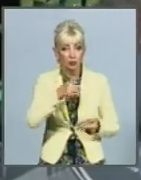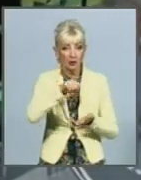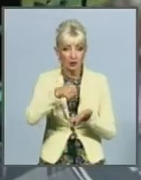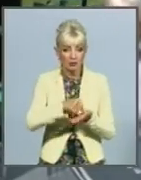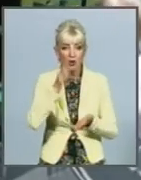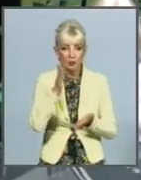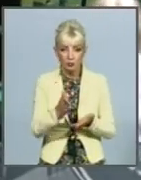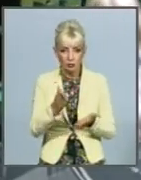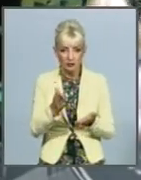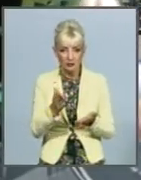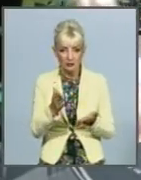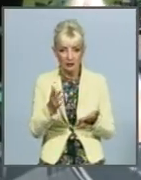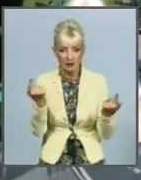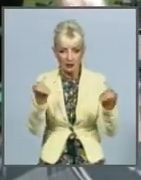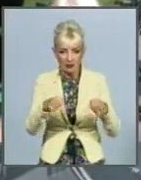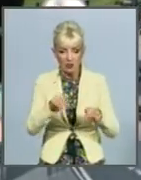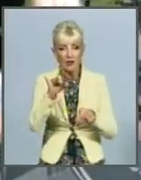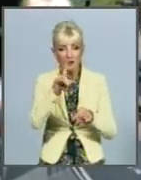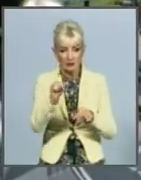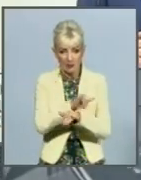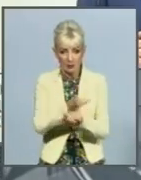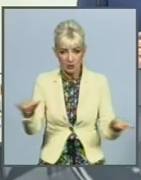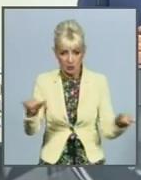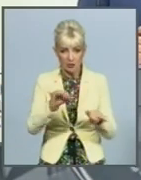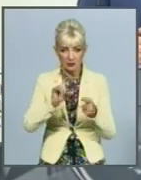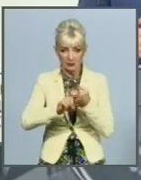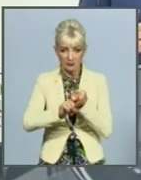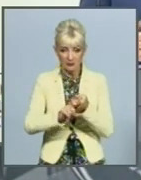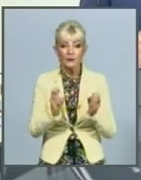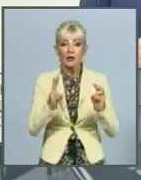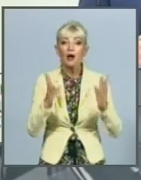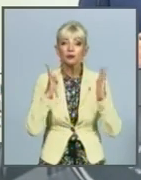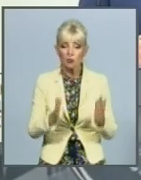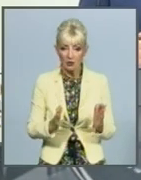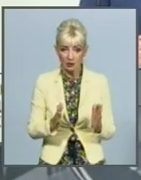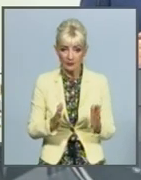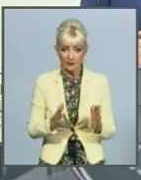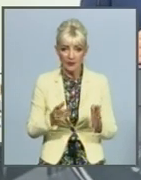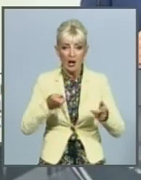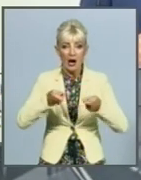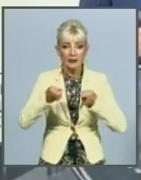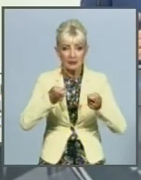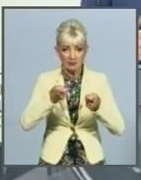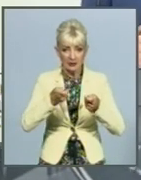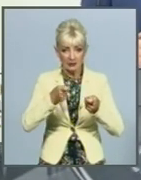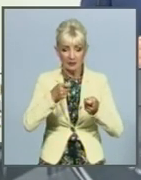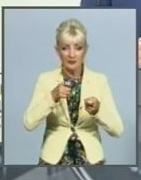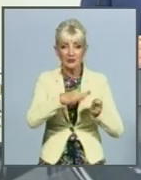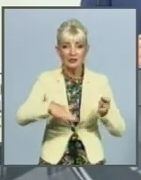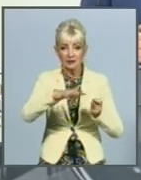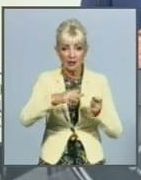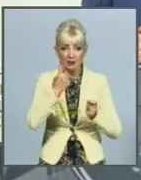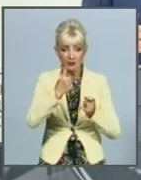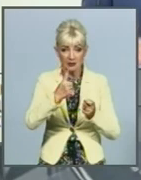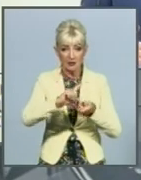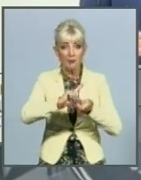стане критичною через поширення COVID-19. Як тільки адміністративно-територіальна одиниця переходить в червону